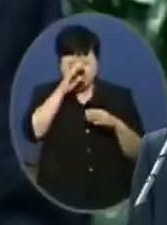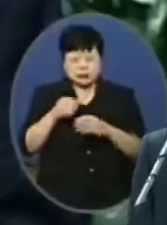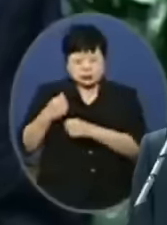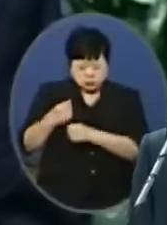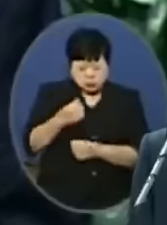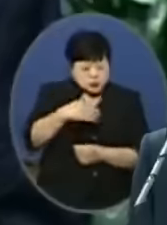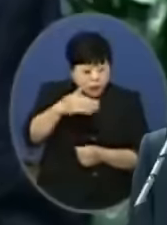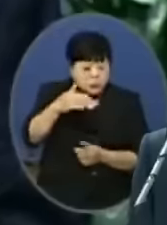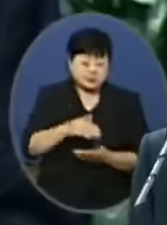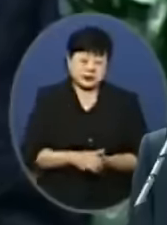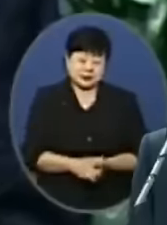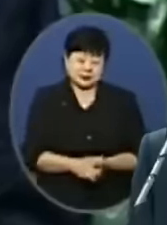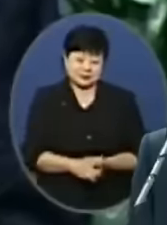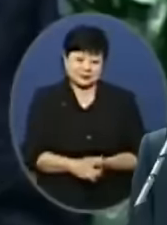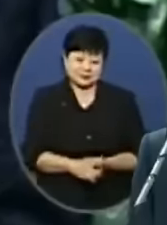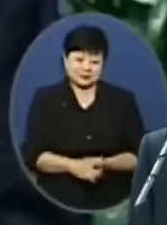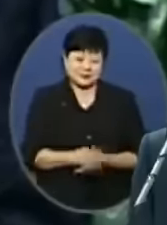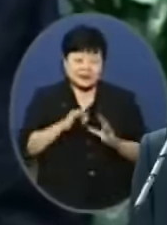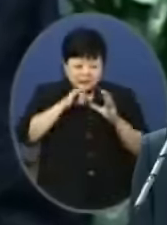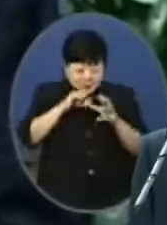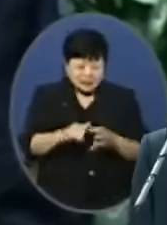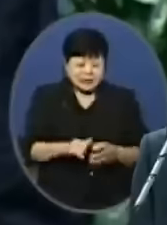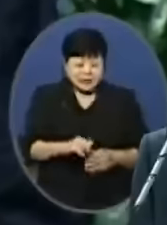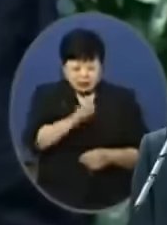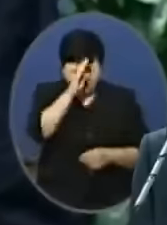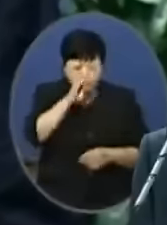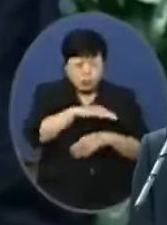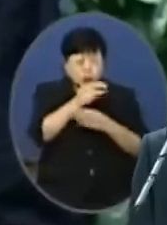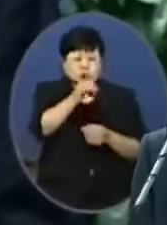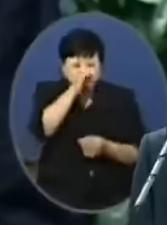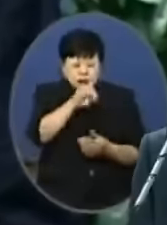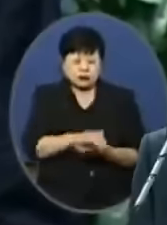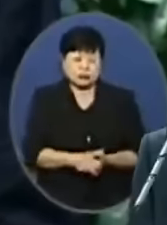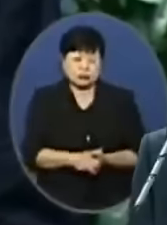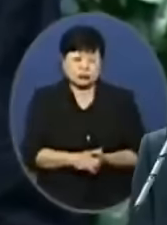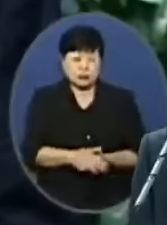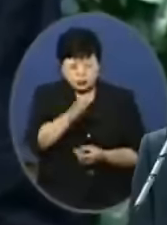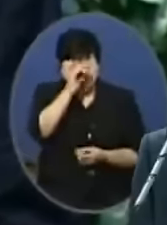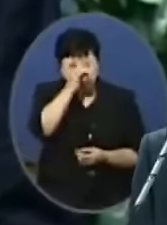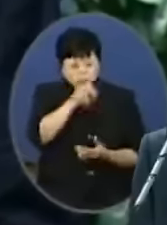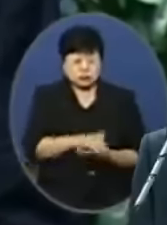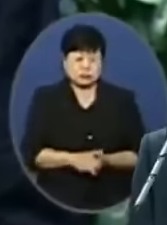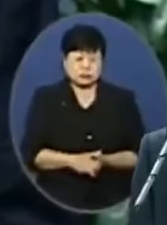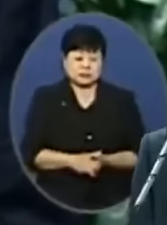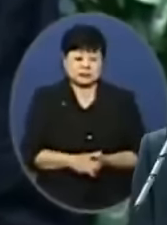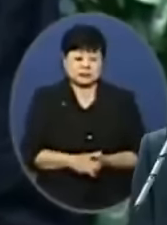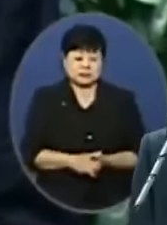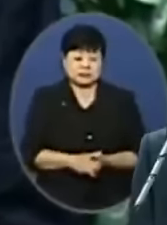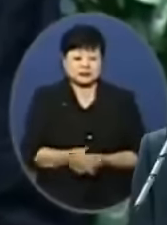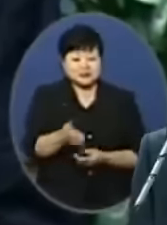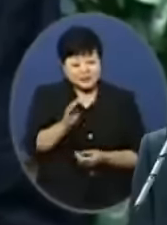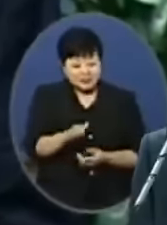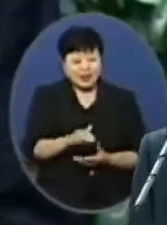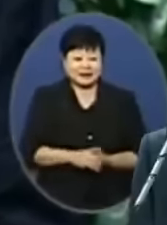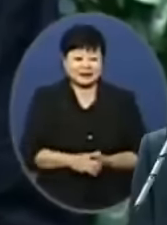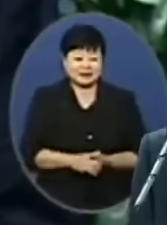짊어지고 가셨습니다. 이 세상에 병 안 드는 사람 누가 있습니까? 다 병들죠.